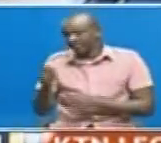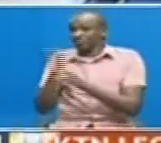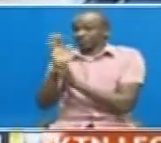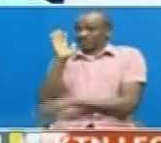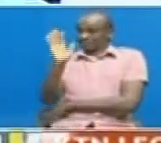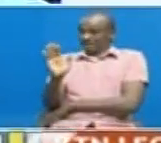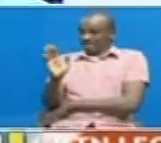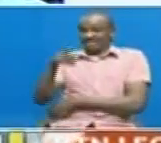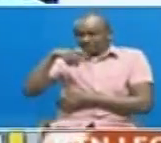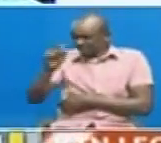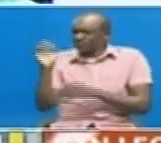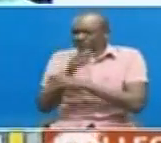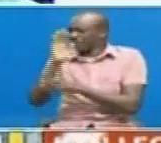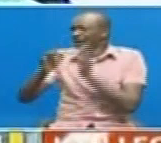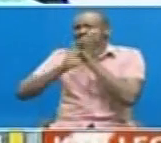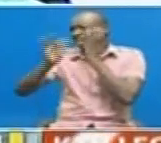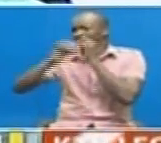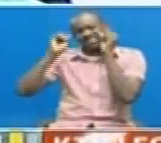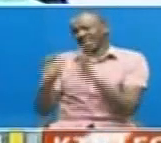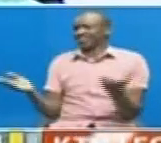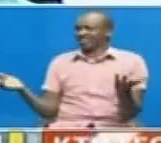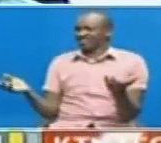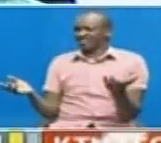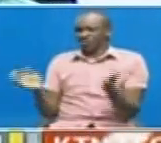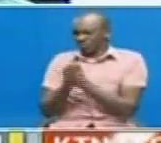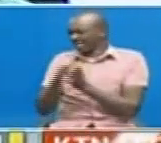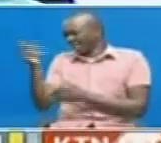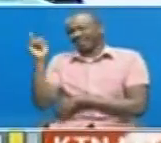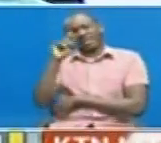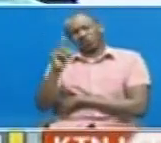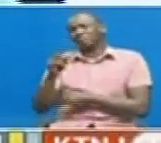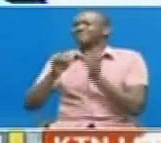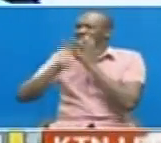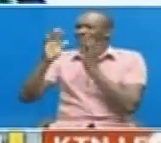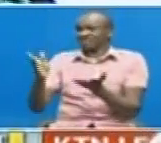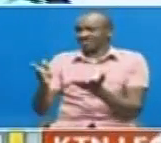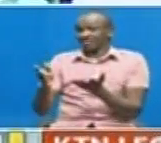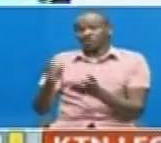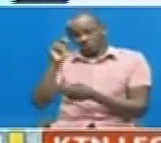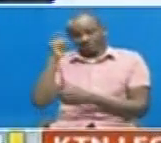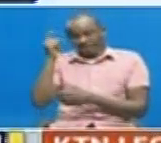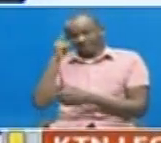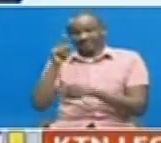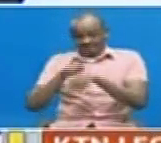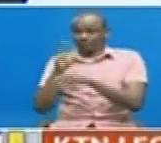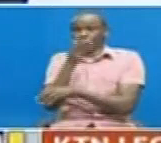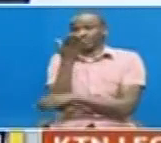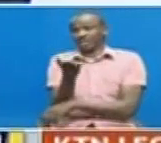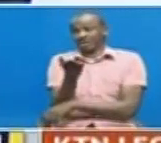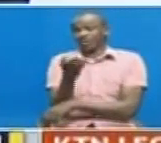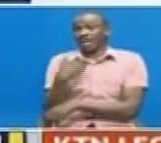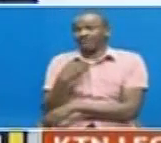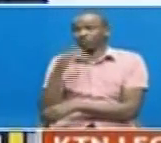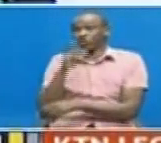wao haugongi sana, hauvumi sana kama wasanii wa Nairobi? Kuna kwa maana kibao kizuri kile kiko hewani kwa sasa